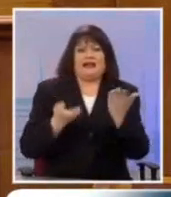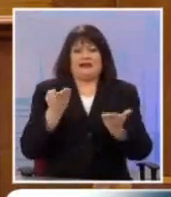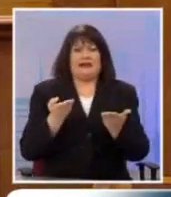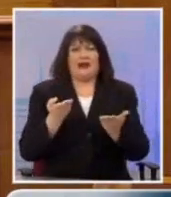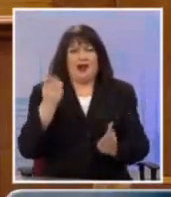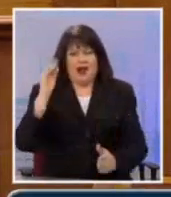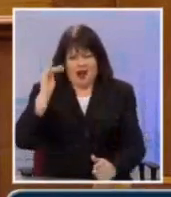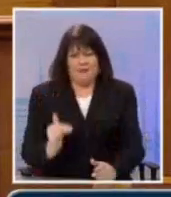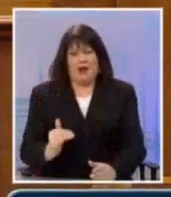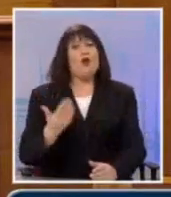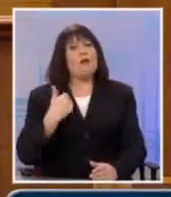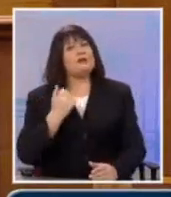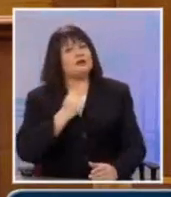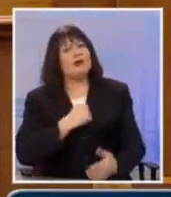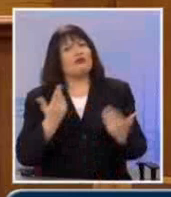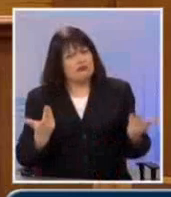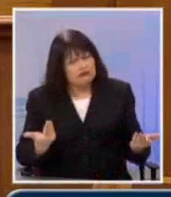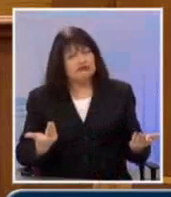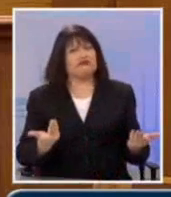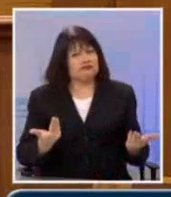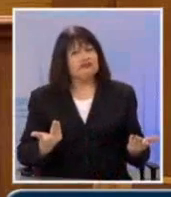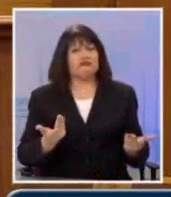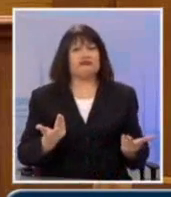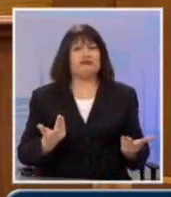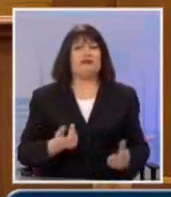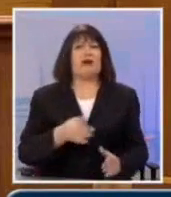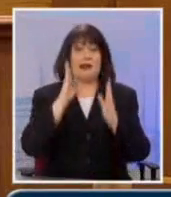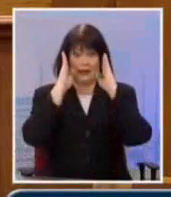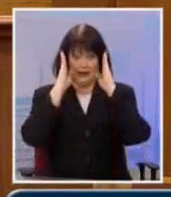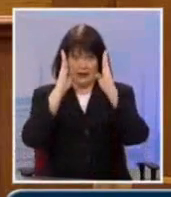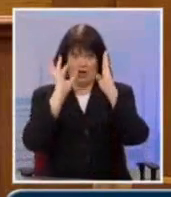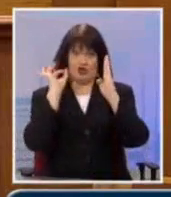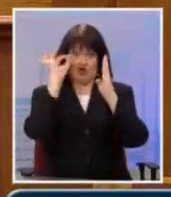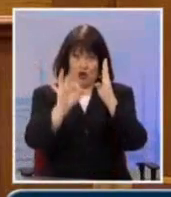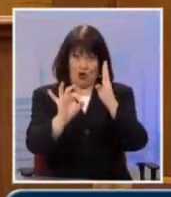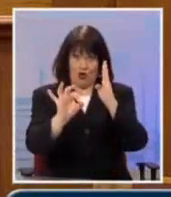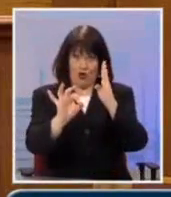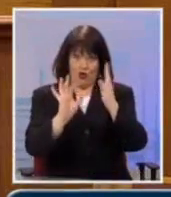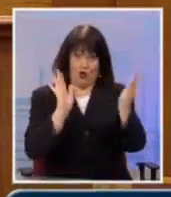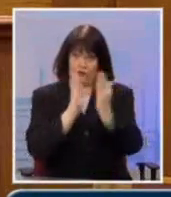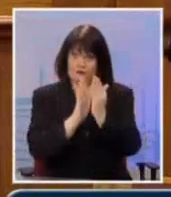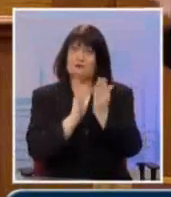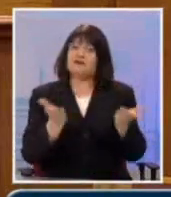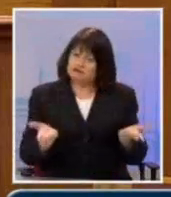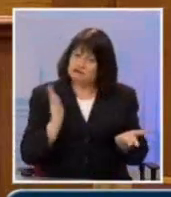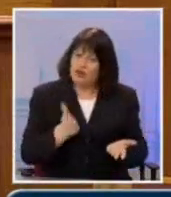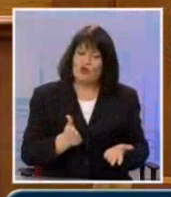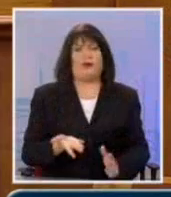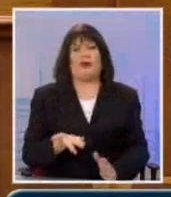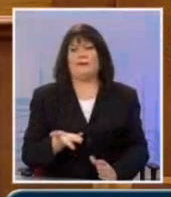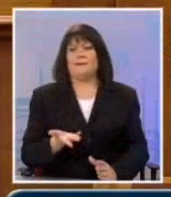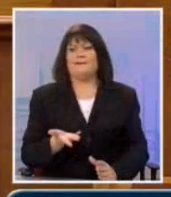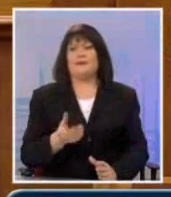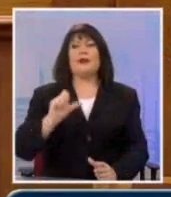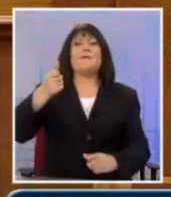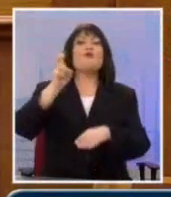Εμείς δεν αμφισβητούμε ότι αν πάρουμε ξεκομμένα έναν στόχο θα μπορείτε να το αντιμετωπίσετε. Αν είναι μόνο για τα